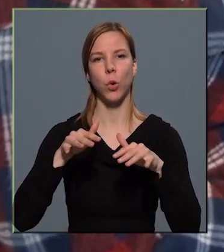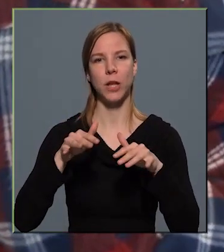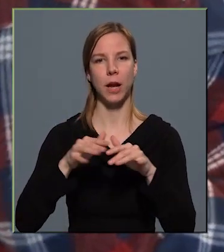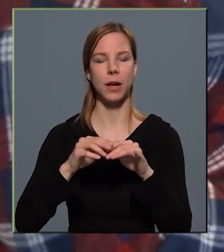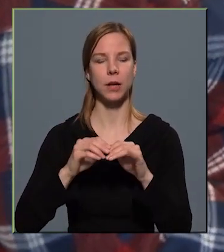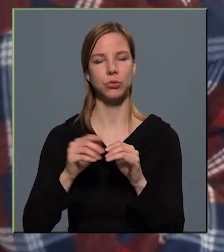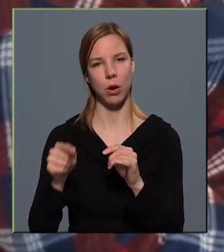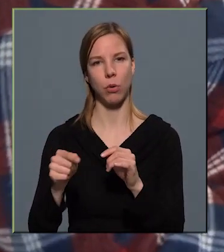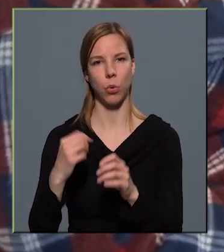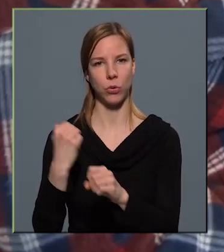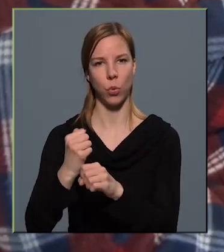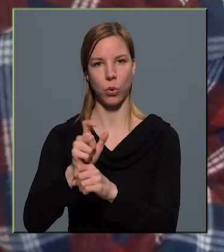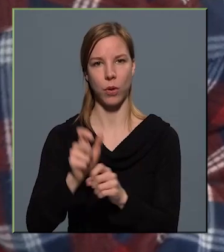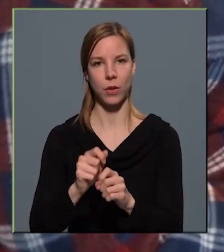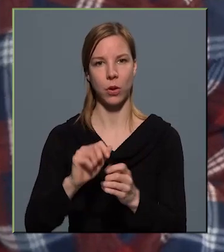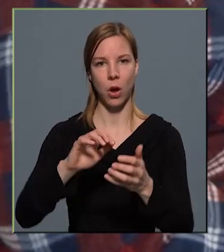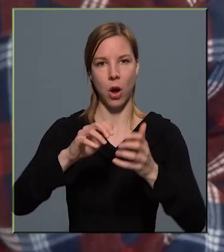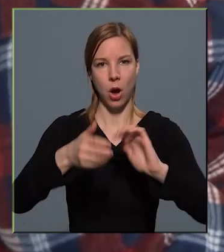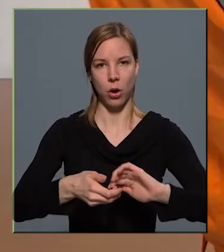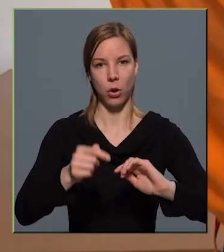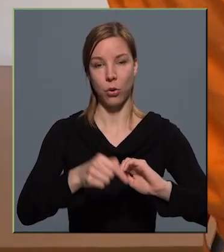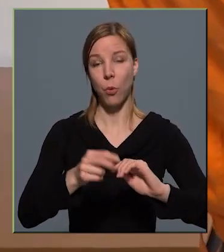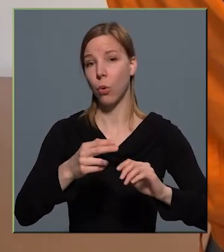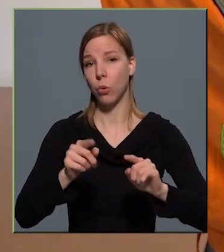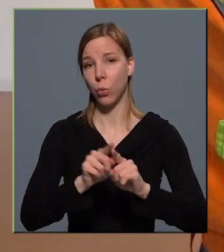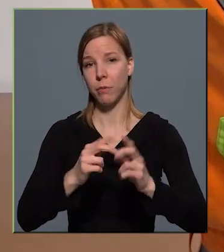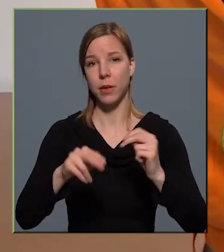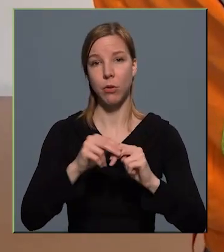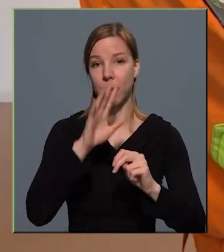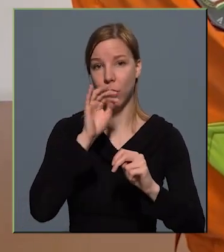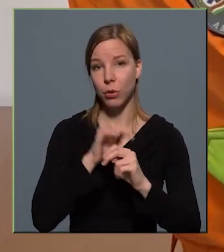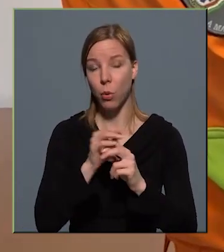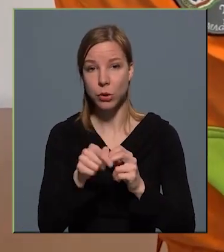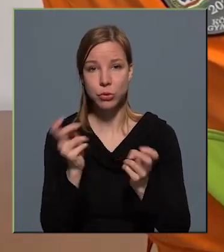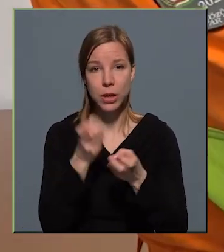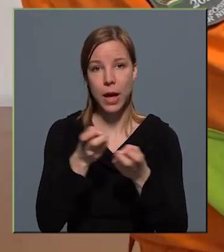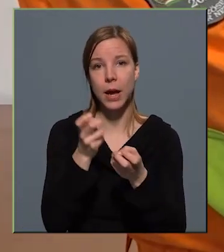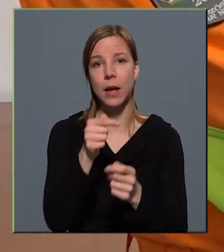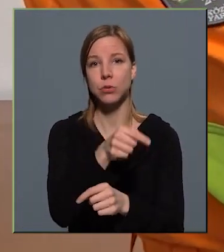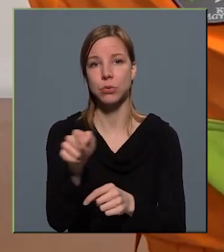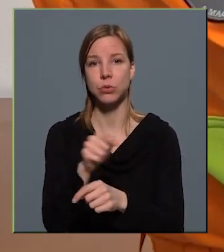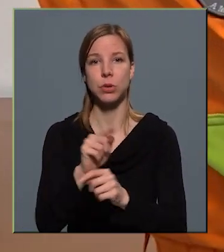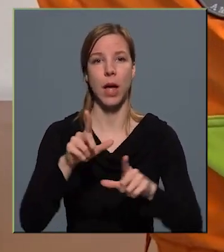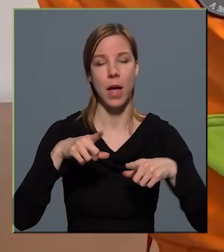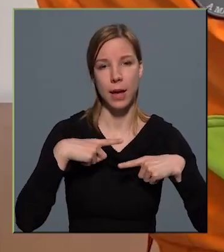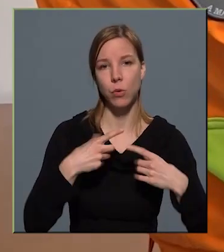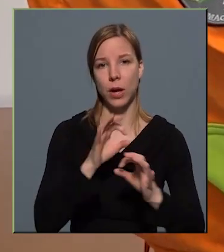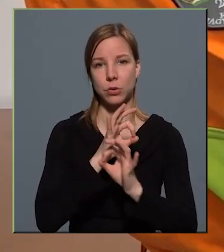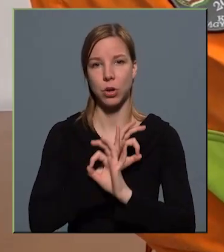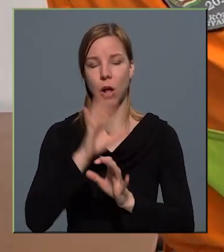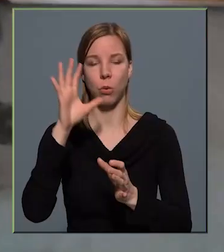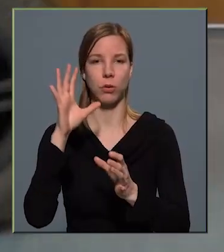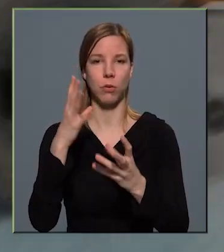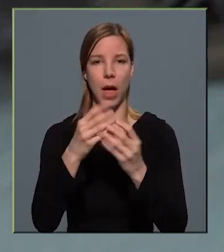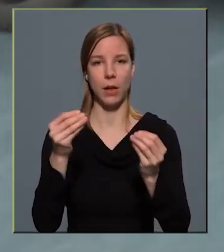jelen volt. A romokon, mint az összes többi kutya, kereste az eltűnt személyeket, élőt, halottat. Ő neki ugye nagy előnye, hogy kicsi,